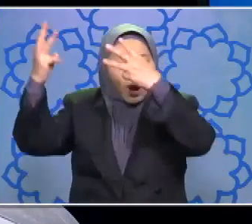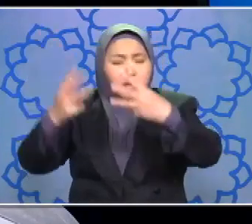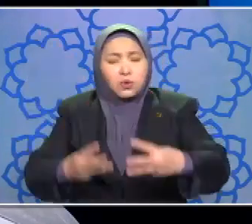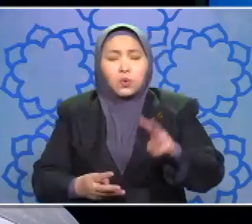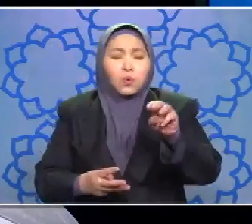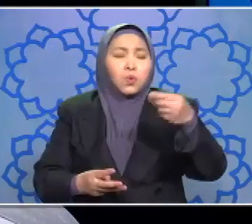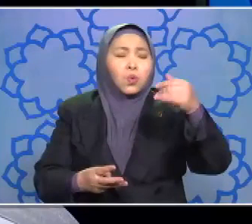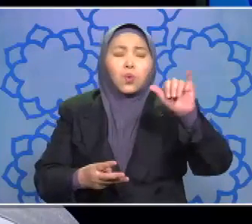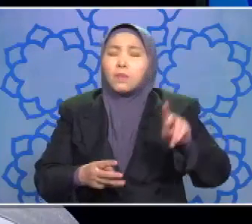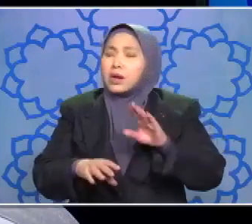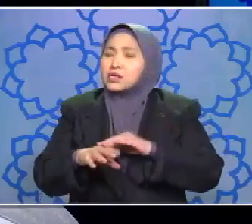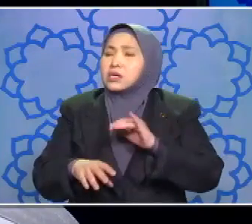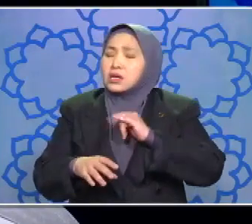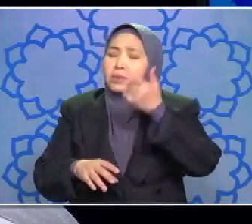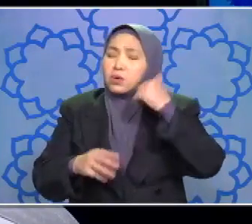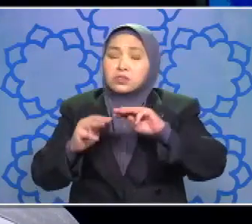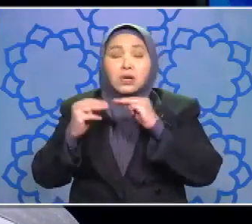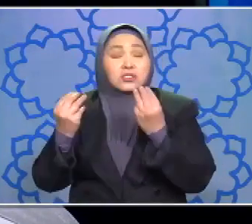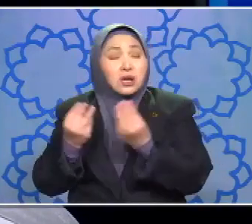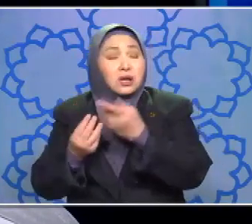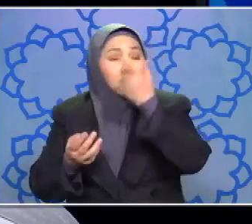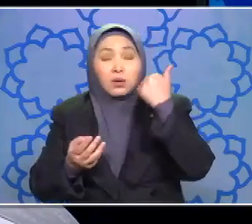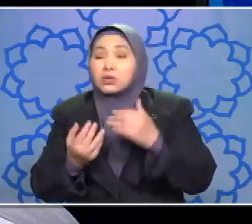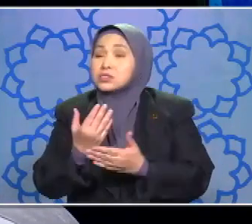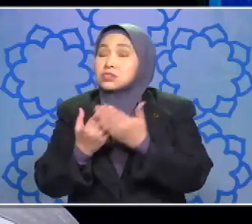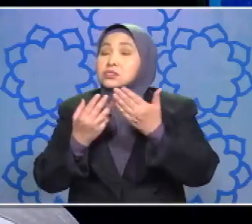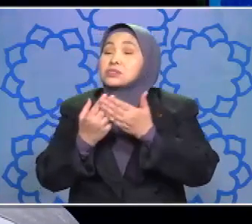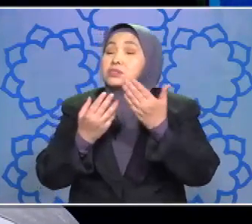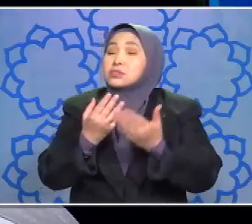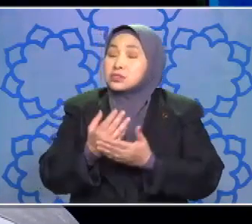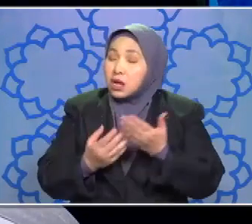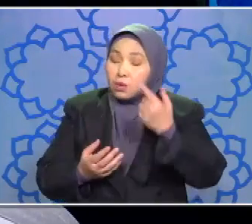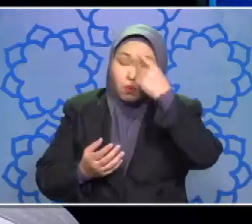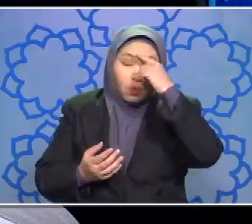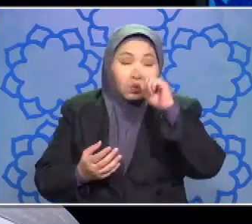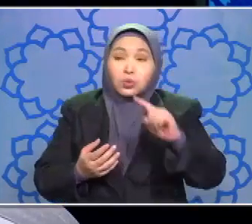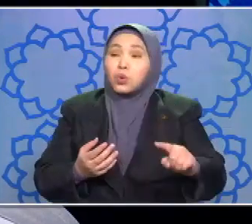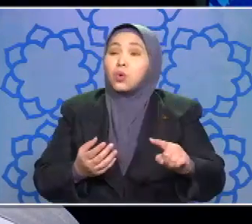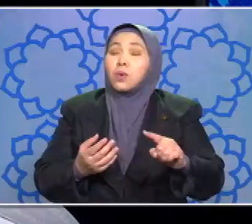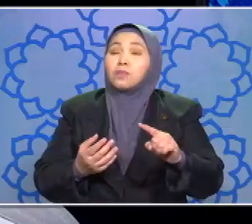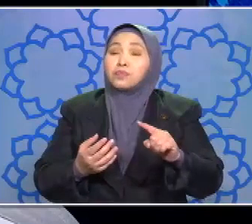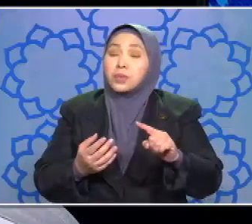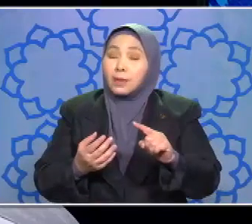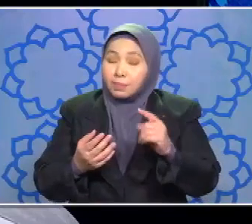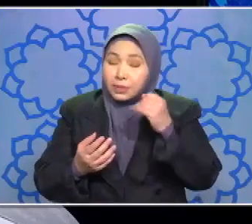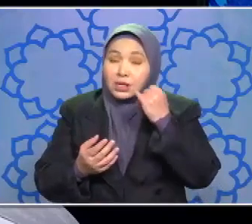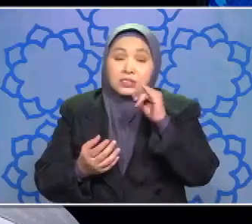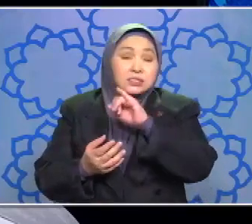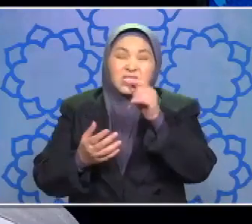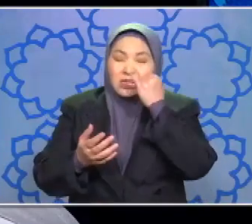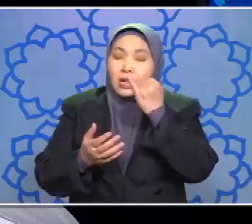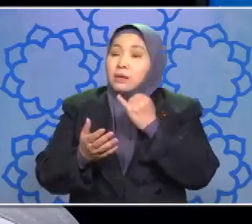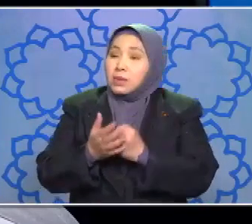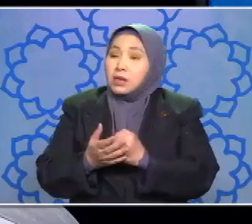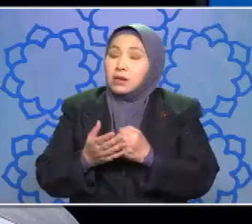Betul. Ya, kepada masyarakat, kerana masyarakat ini secara mudahnya dia mudah untuk menzalimi pada ayat 41 dan 42